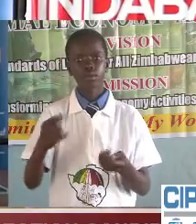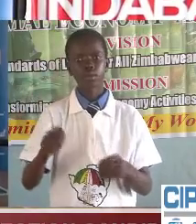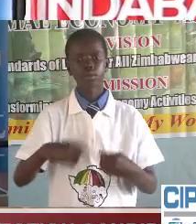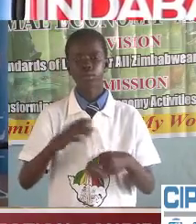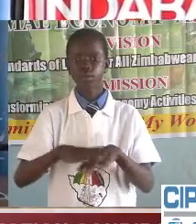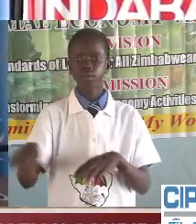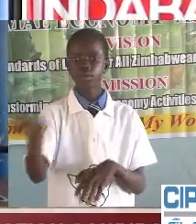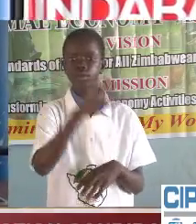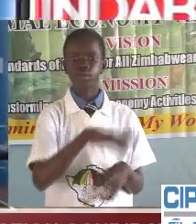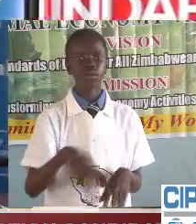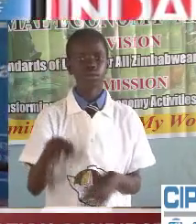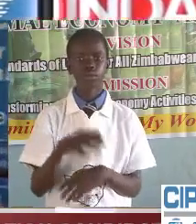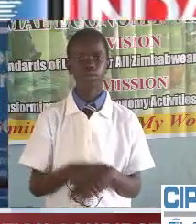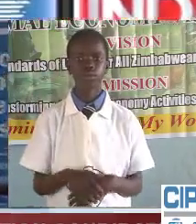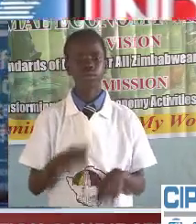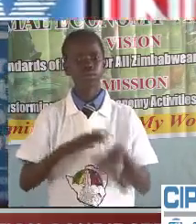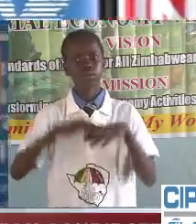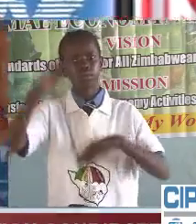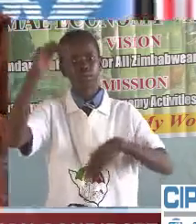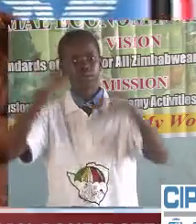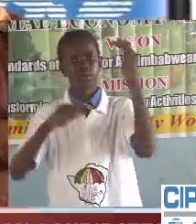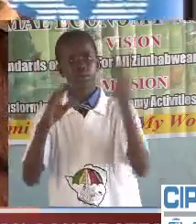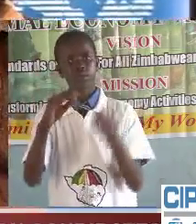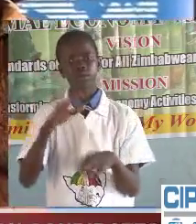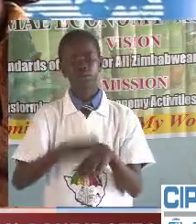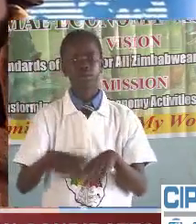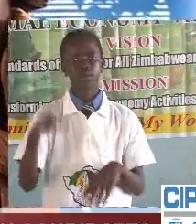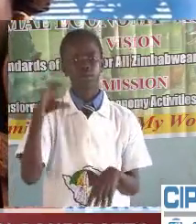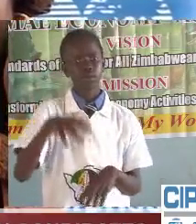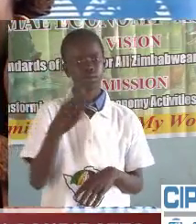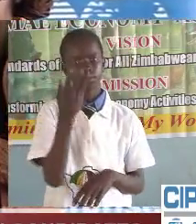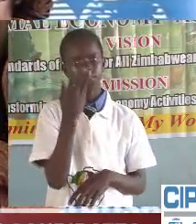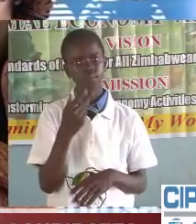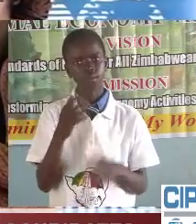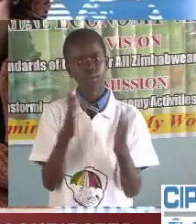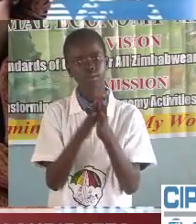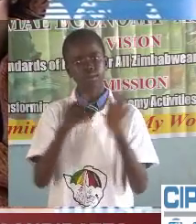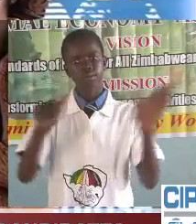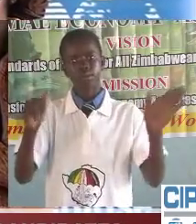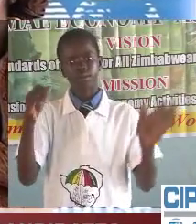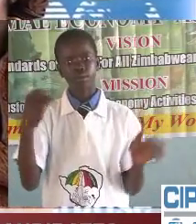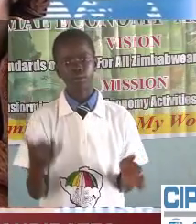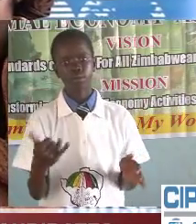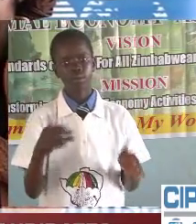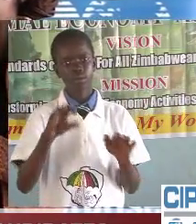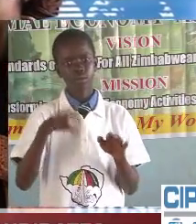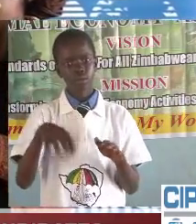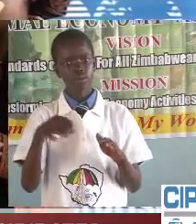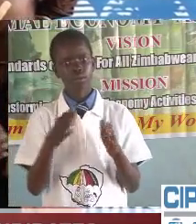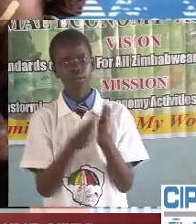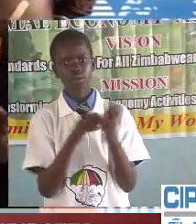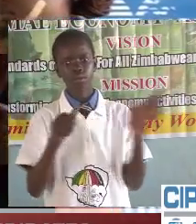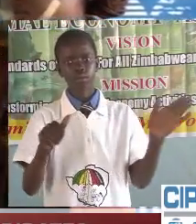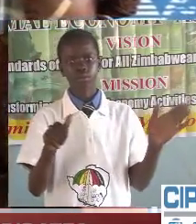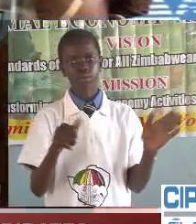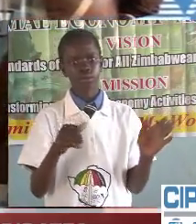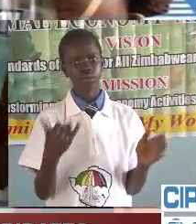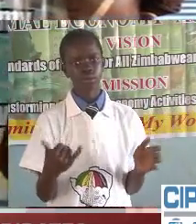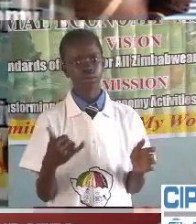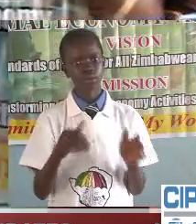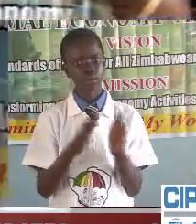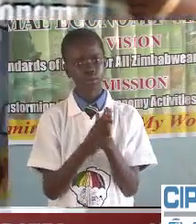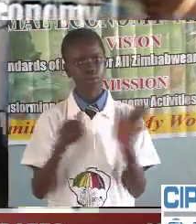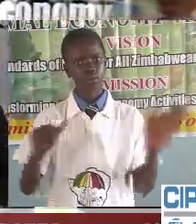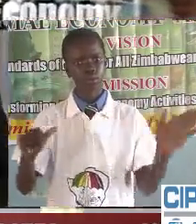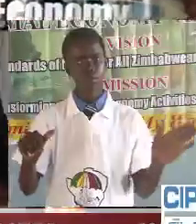dzimwe nyika vanhu vakuru vari above 60 years vanhu vavo vari kutohora zvinhu zvachigoni kuti zviitiswe asi tikatarisa chanatoti